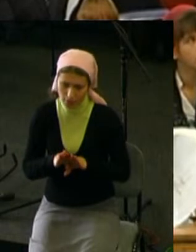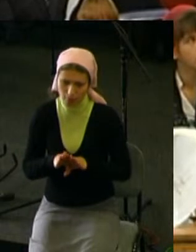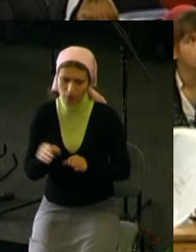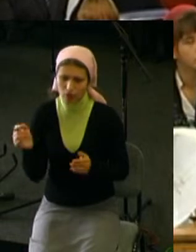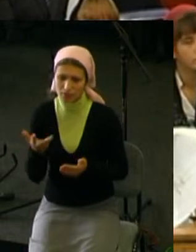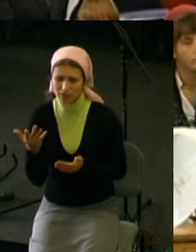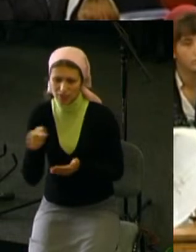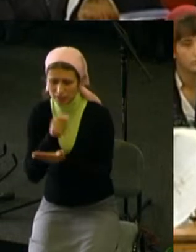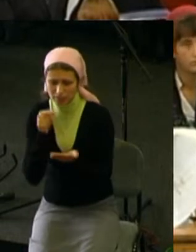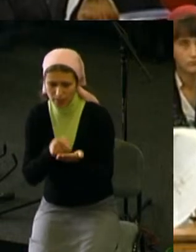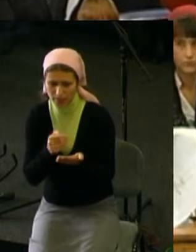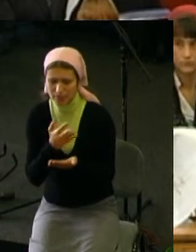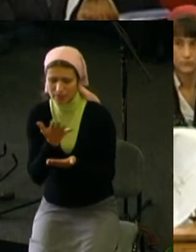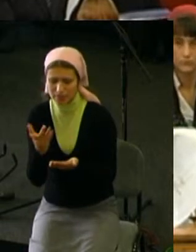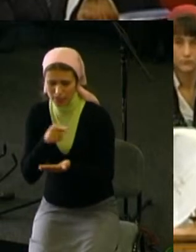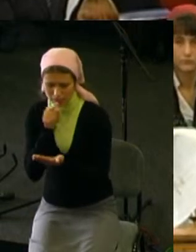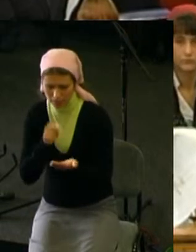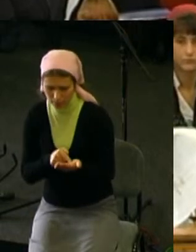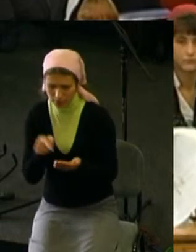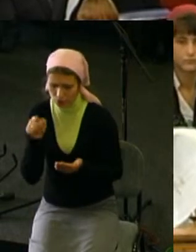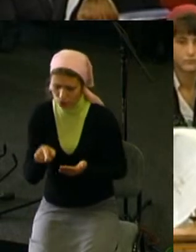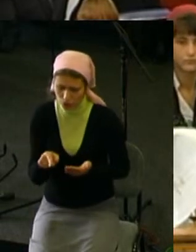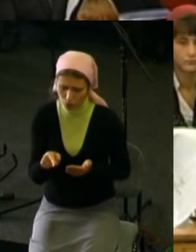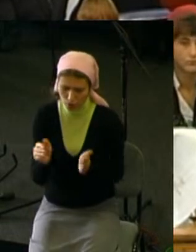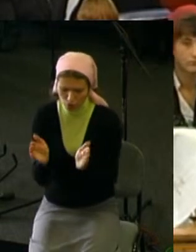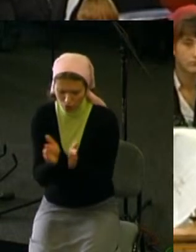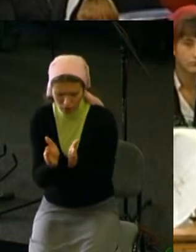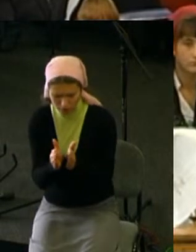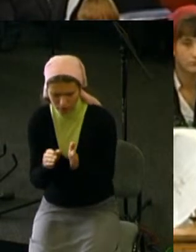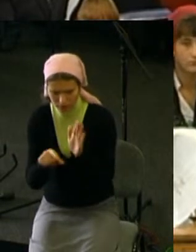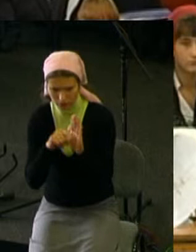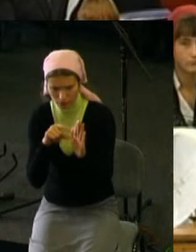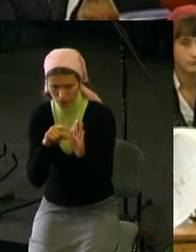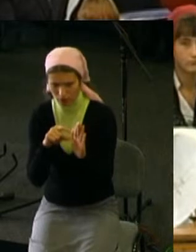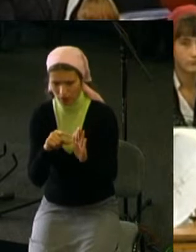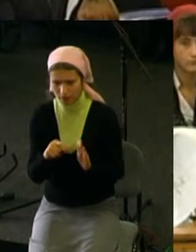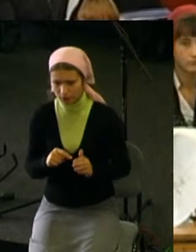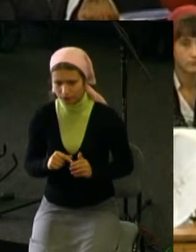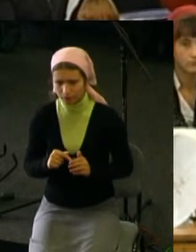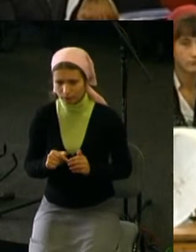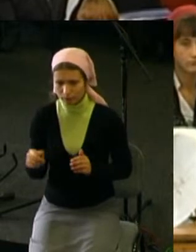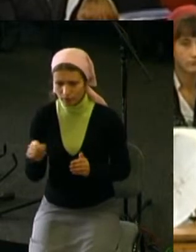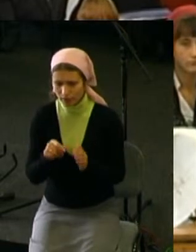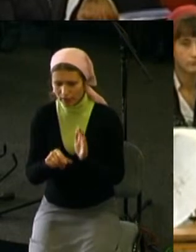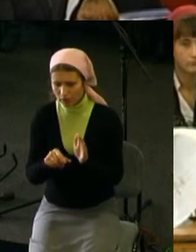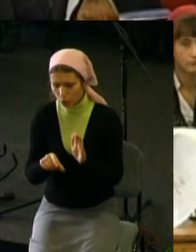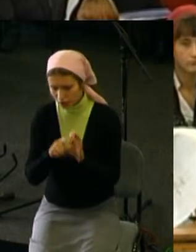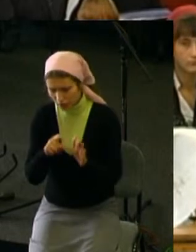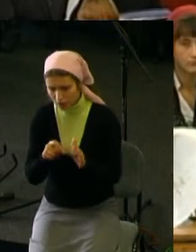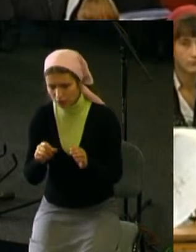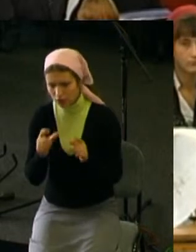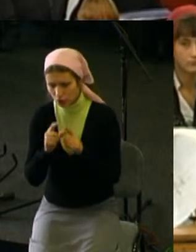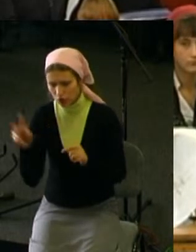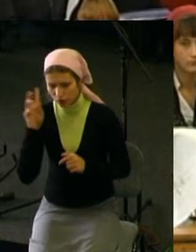тільки запитань стільки запитань у цьому невеликому відрізку знайте текстів